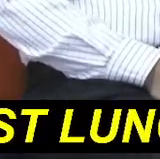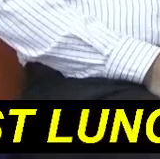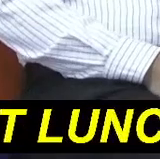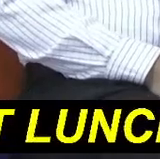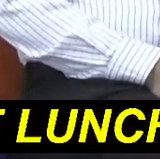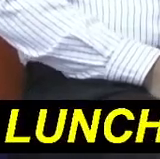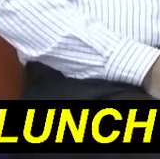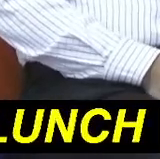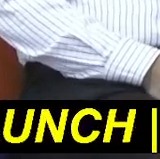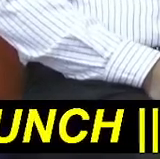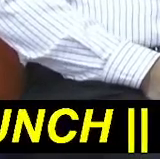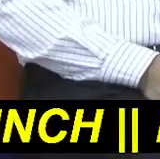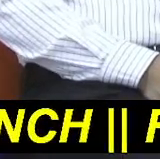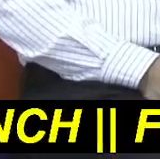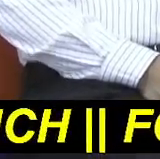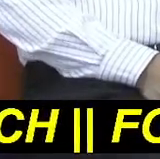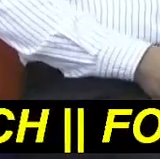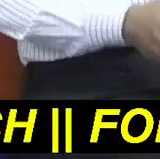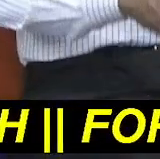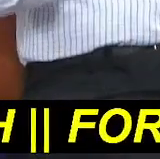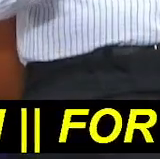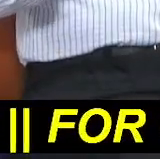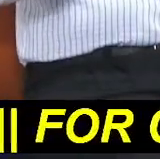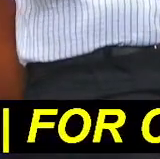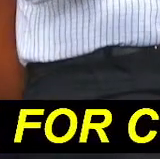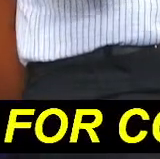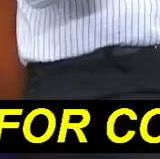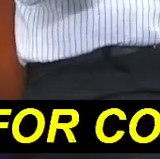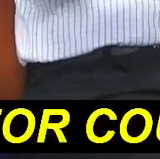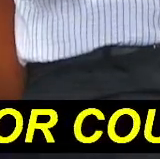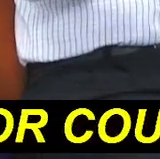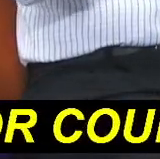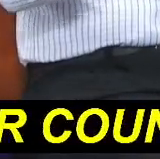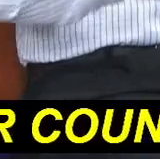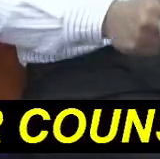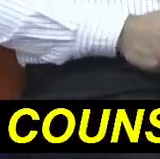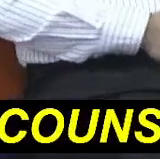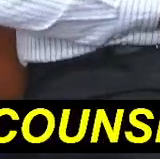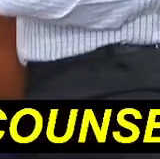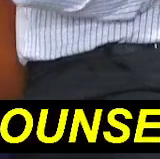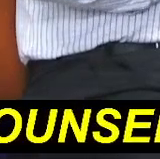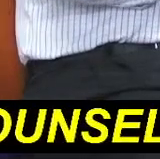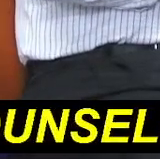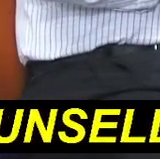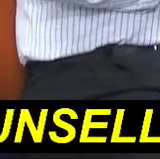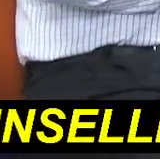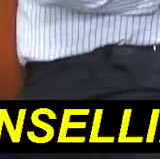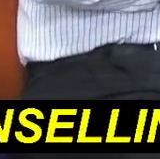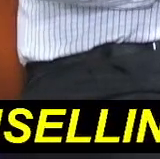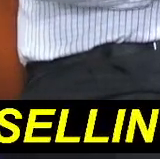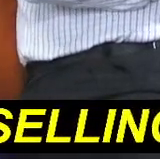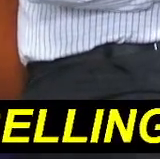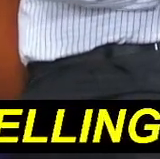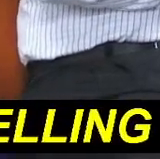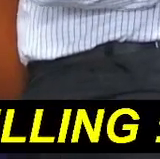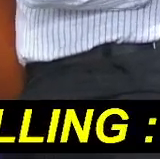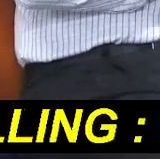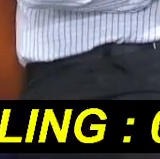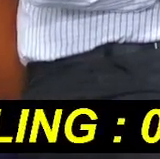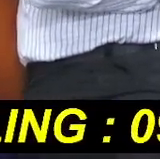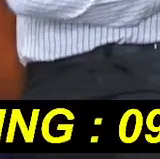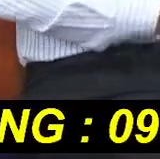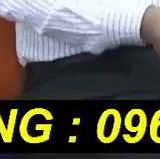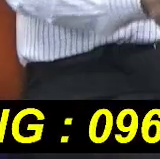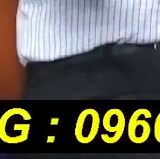napaka-espesyal makikita mo yung puso ng isang team preparation sa gawain ng panginoon ah pambira na